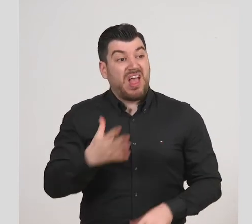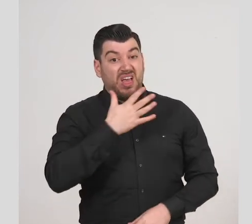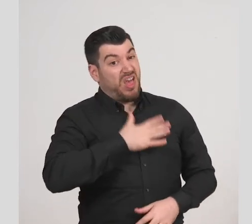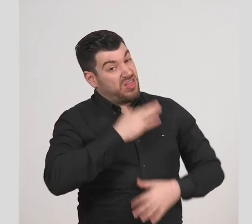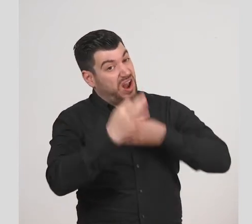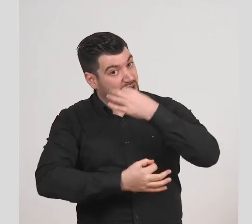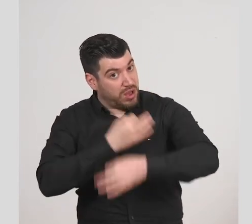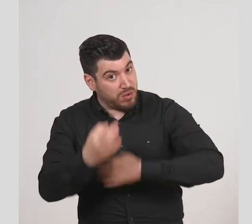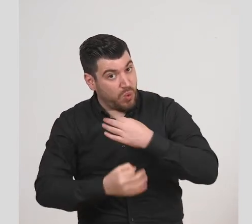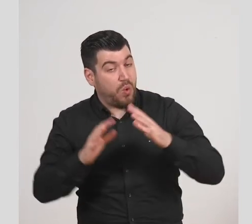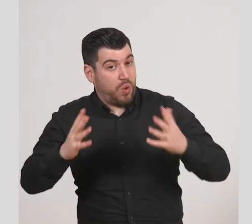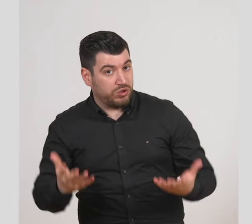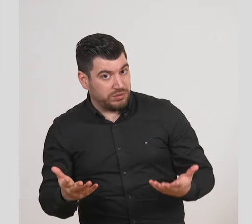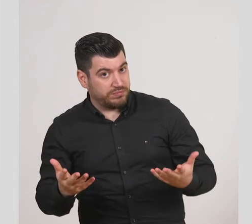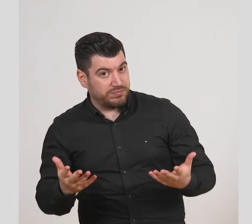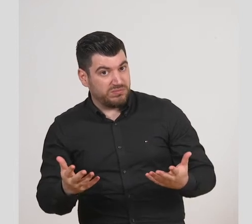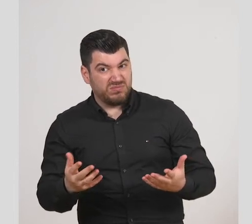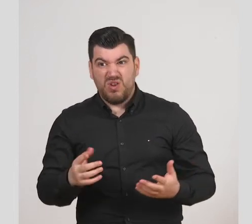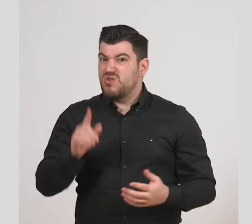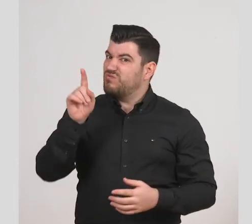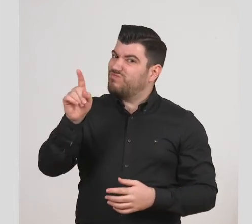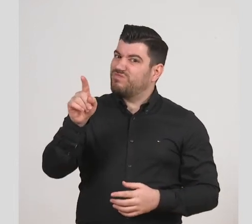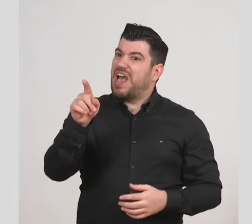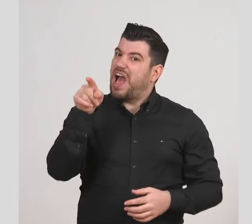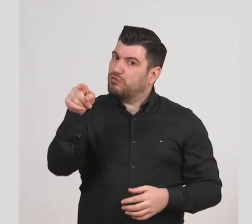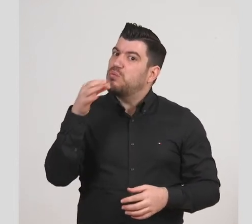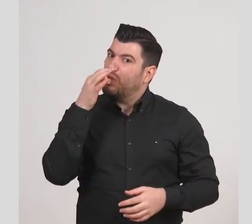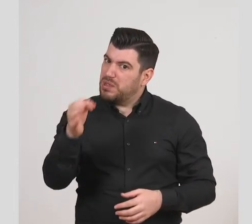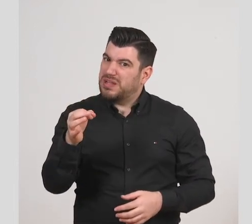να σχολιάσω ότι, σε αντίθεση με όσα είπατε,